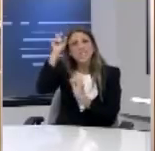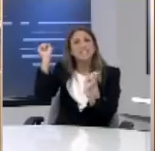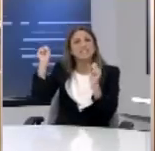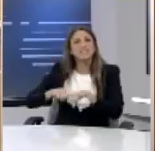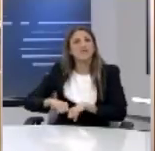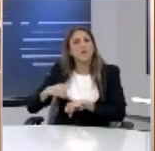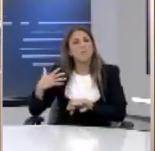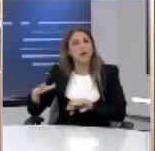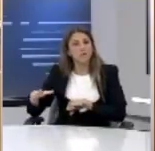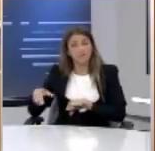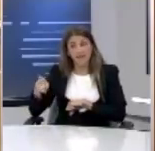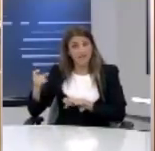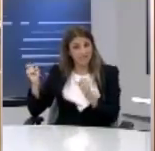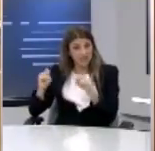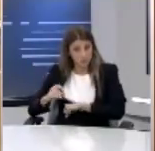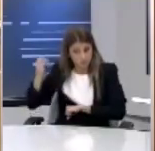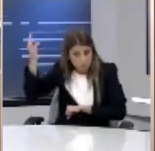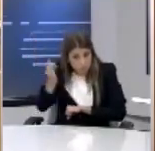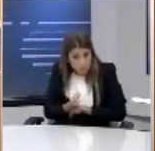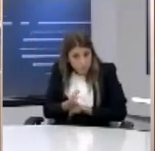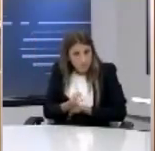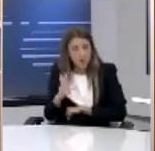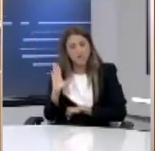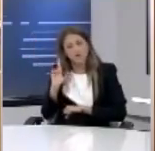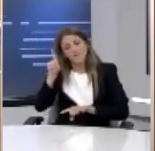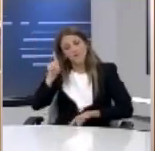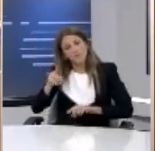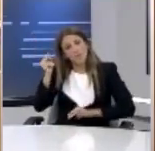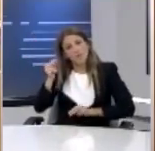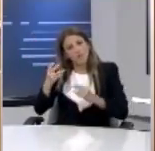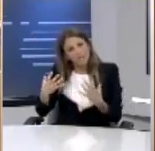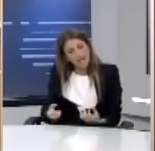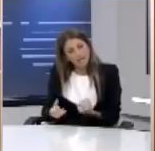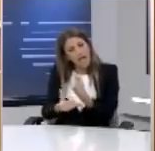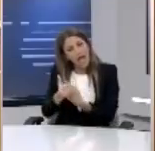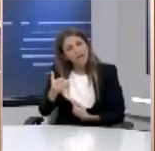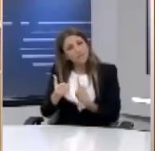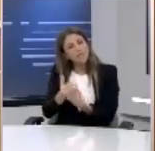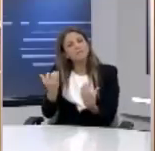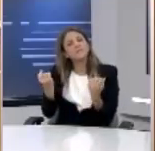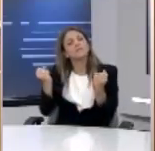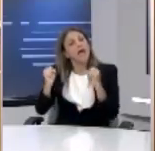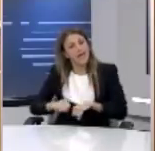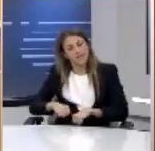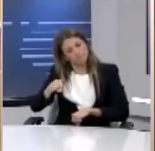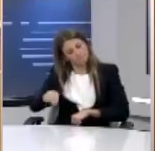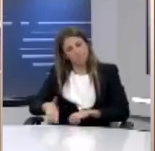Έχει αδυναμίες και προβλήματα? Έχει αδυναμίες και προβλήματα. Αλλά χάρη σε αυτήν ελαττώσαμε δραστικά τις ροές και